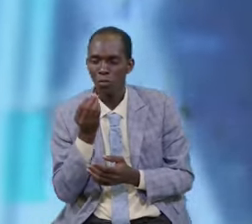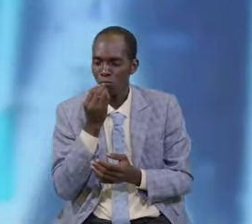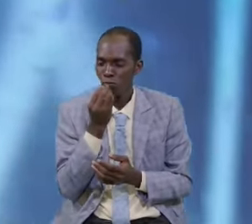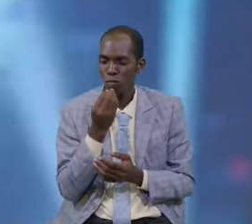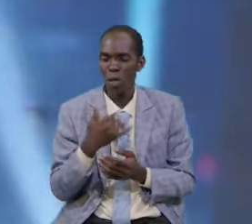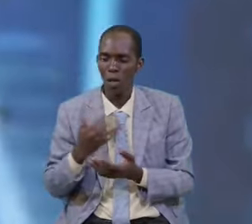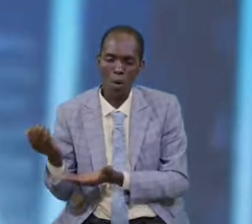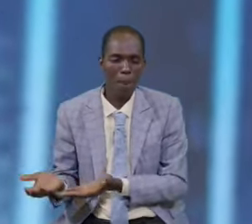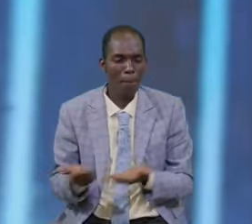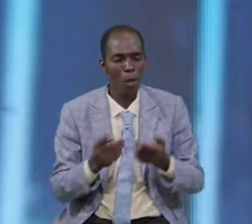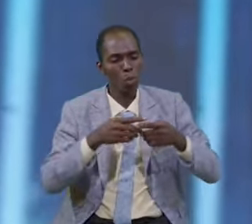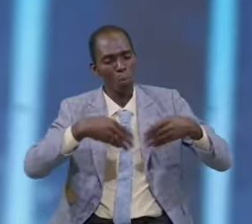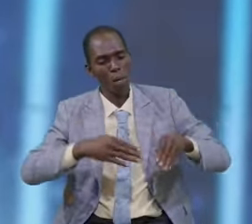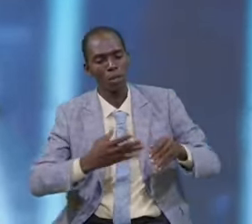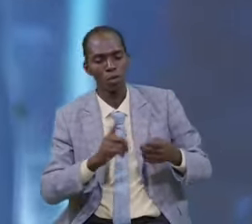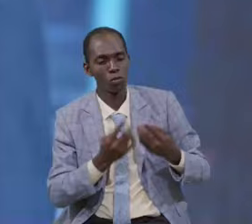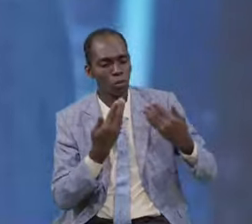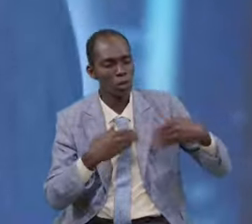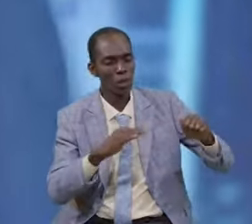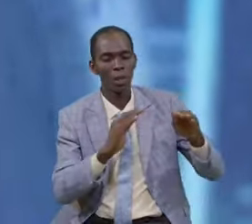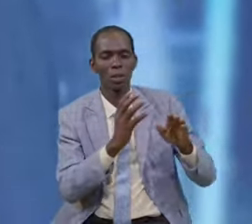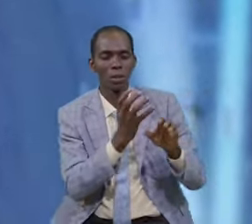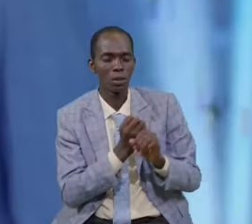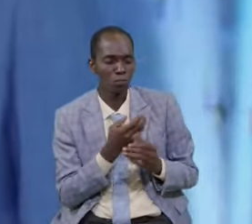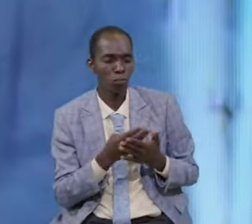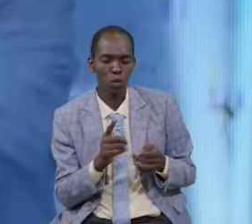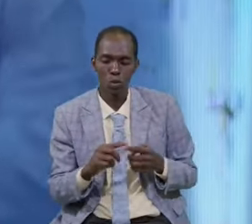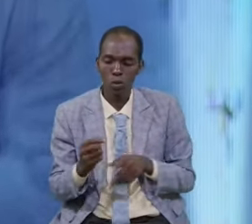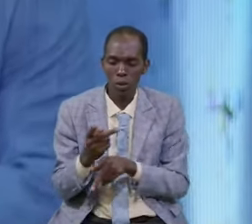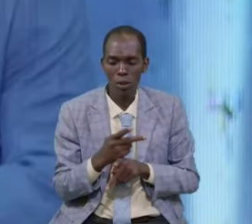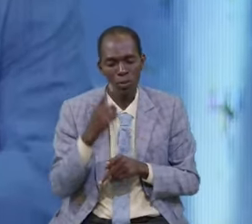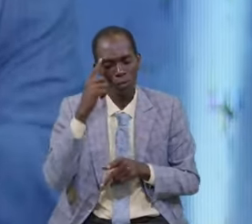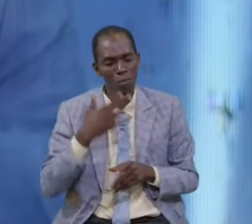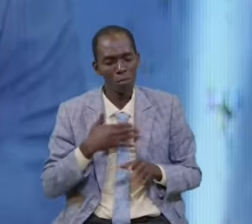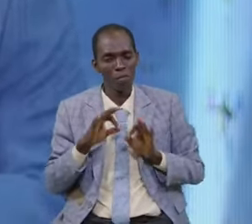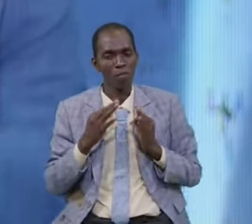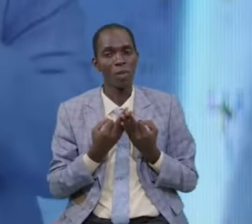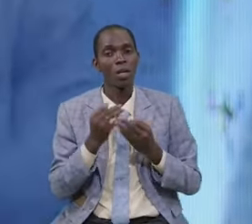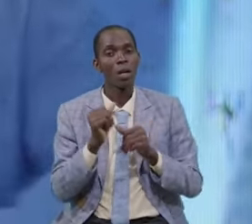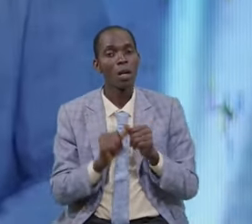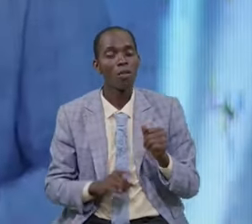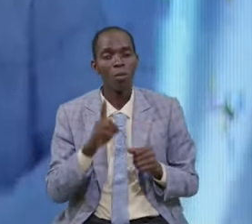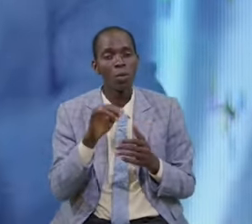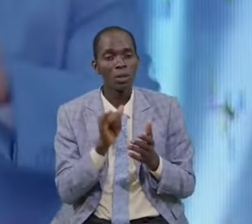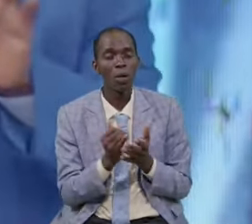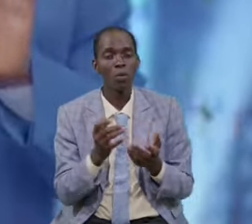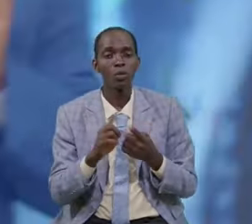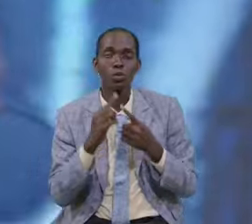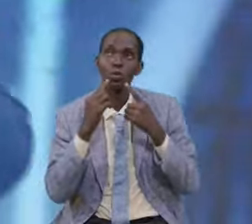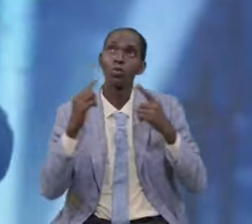afin de prendre soin de ma famille. Quiconque veut devenir quelque chose dans le monde a un but.